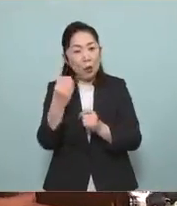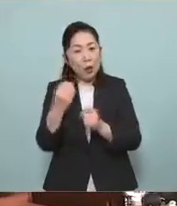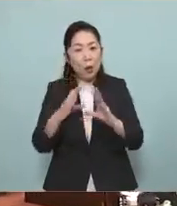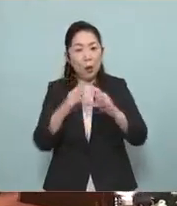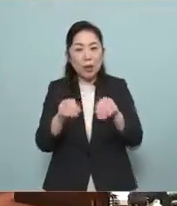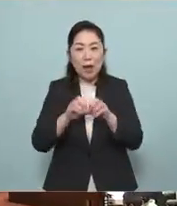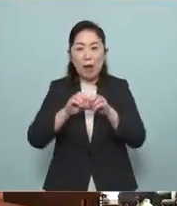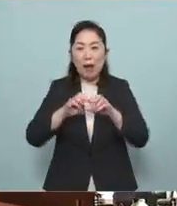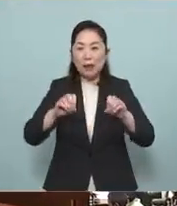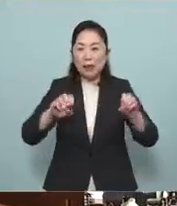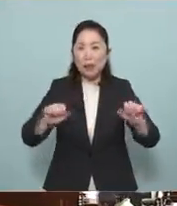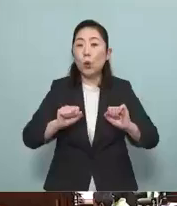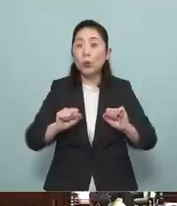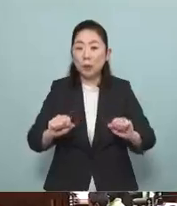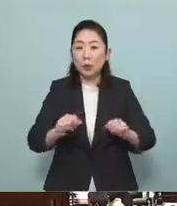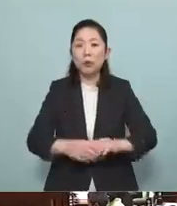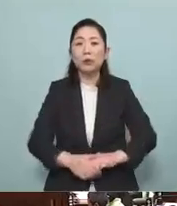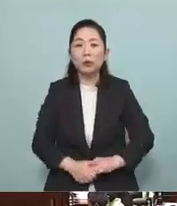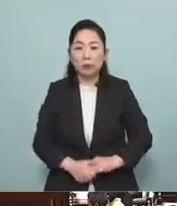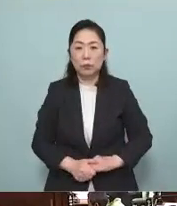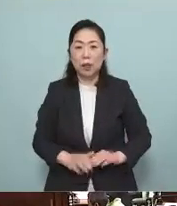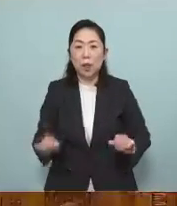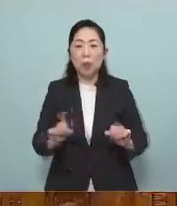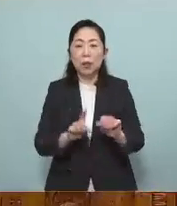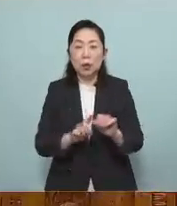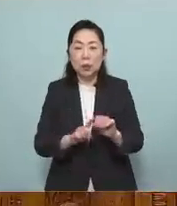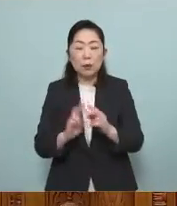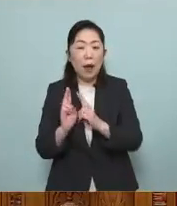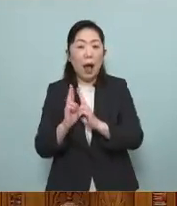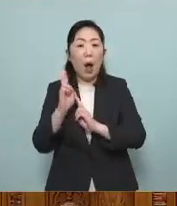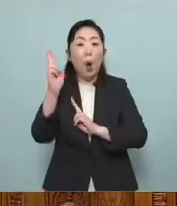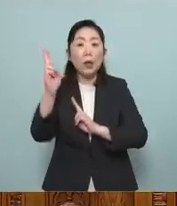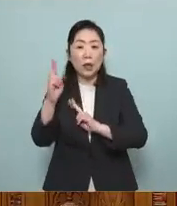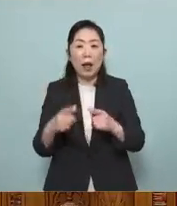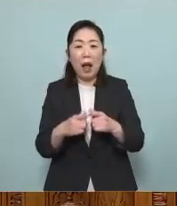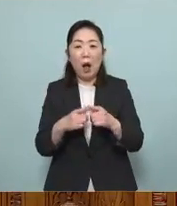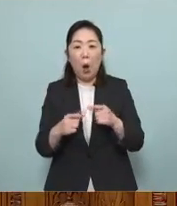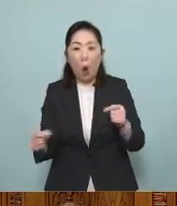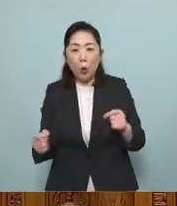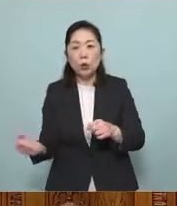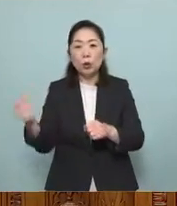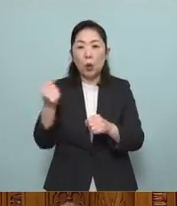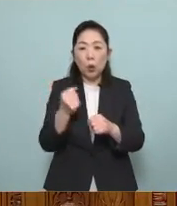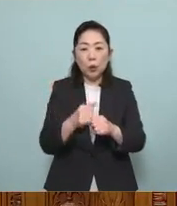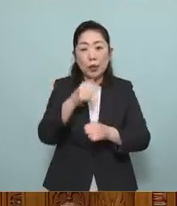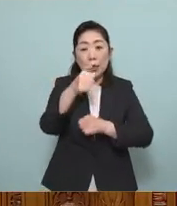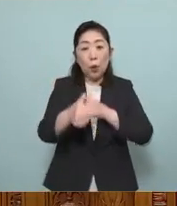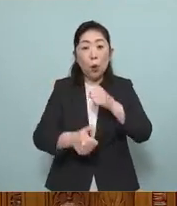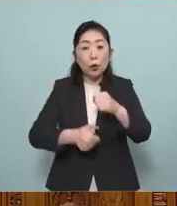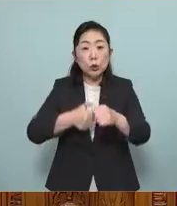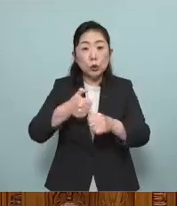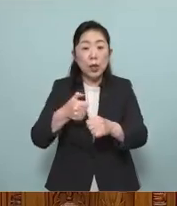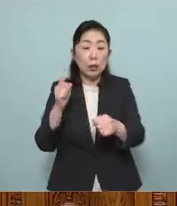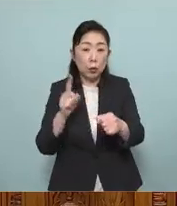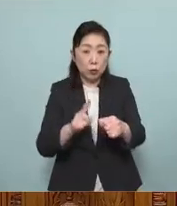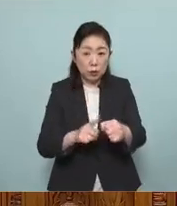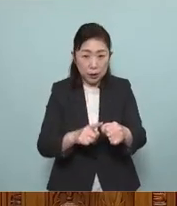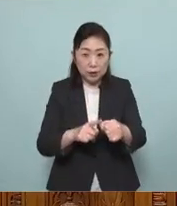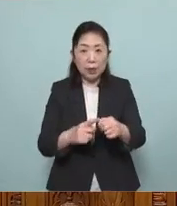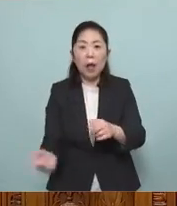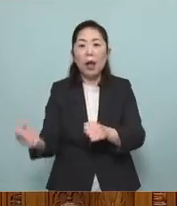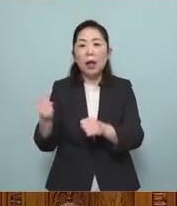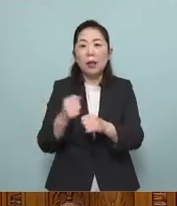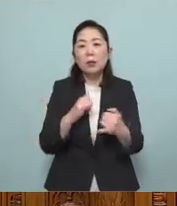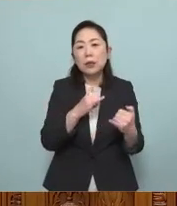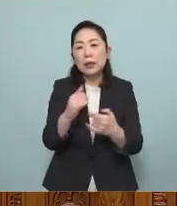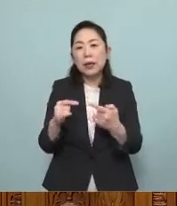発信していきます。本年は沖縄の本土復帰50周年です。この節目の年に、復帰の歴